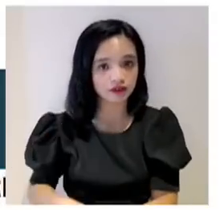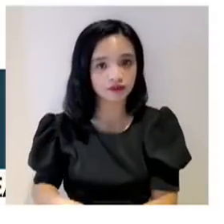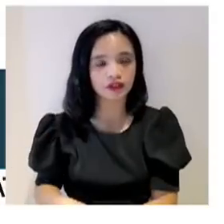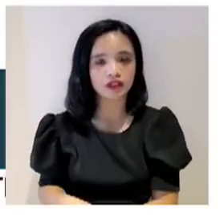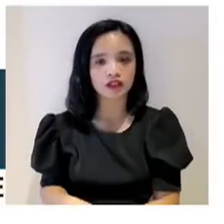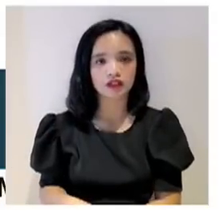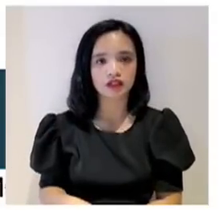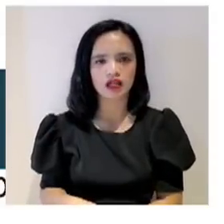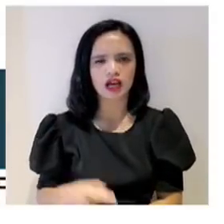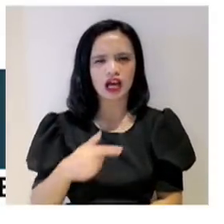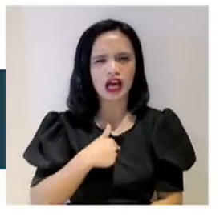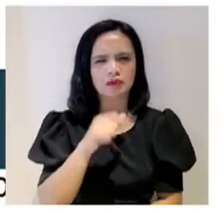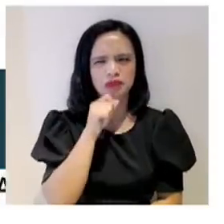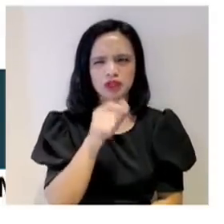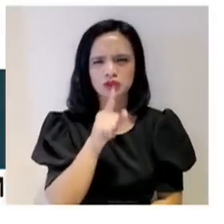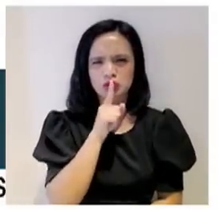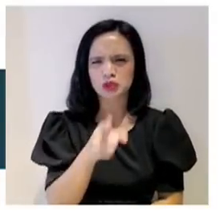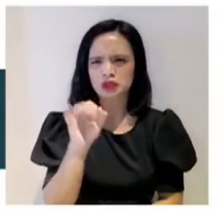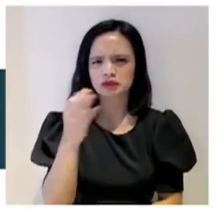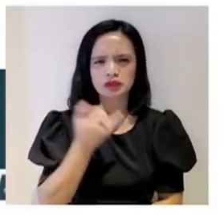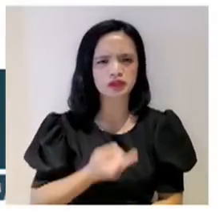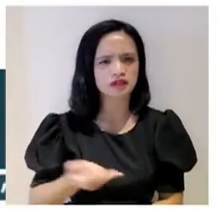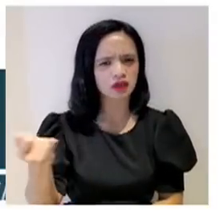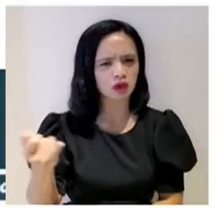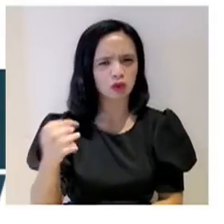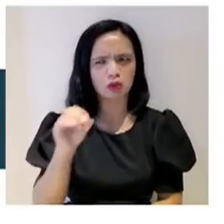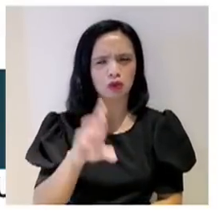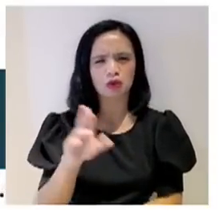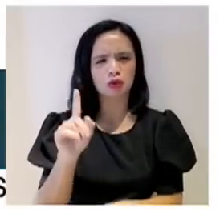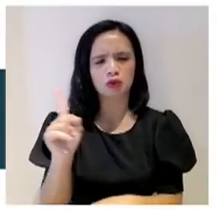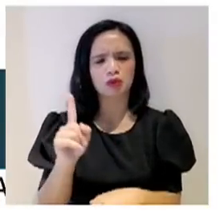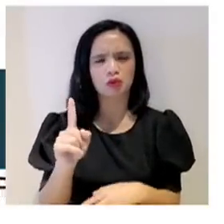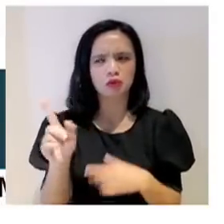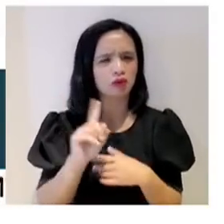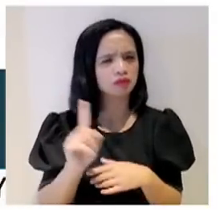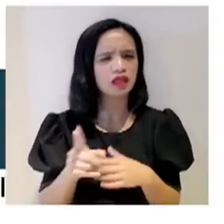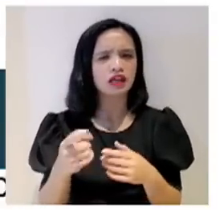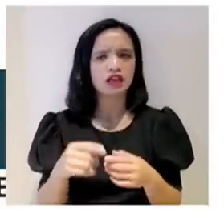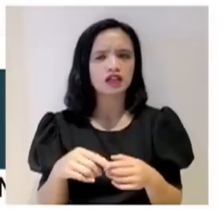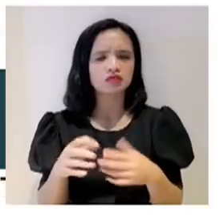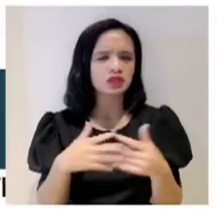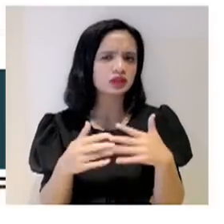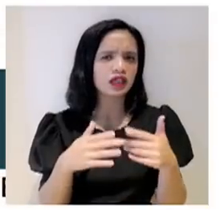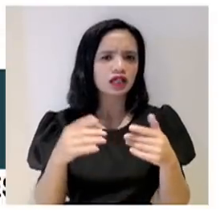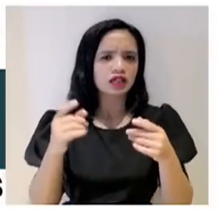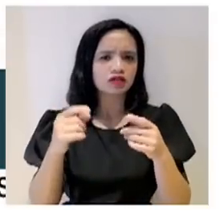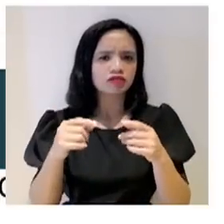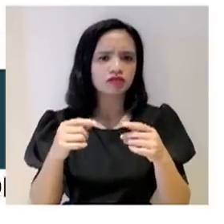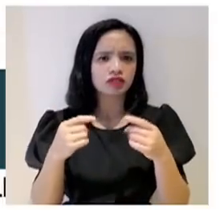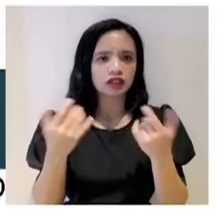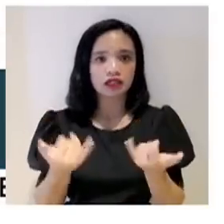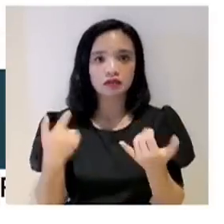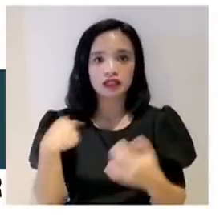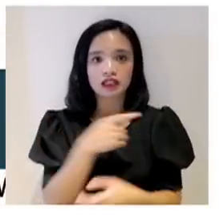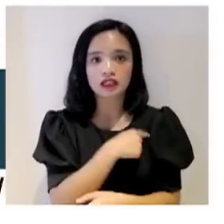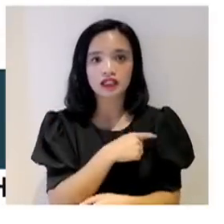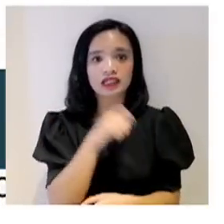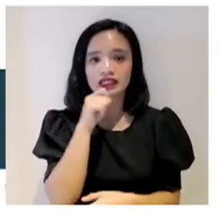sure kung inibitahan siya. Inibitahan ba siya or what. Basta nagkakatao lang yung biyahe niya. Andito po kami. Hindi po kami magtatago.